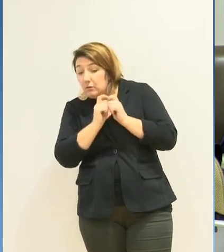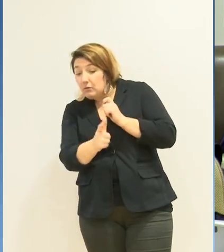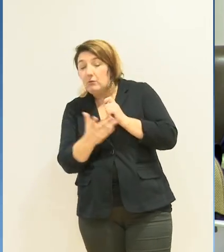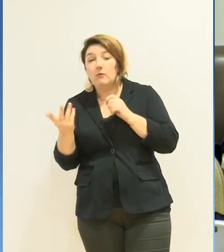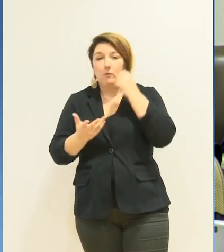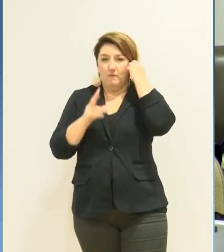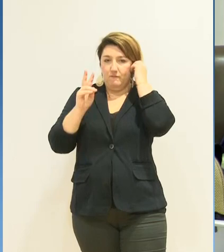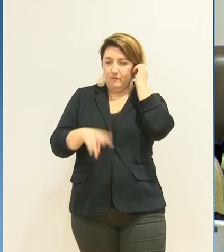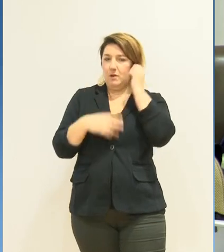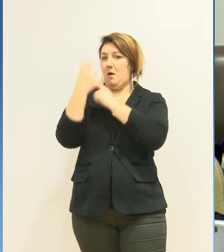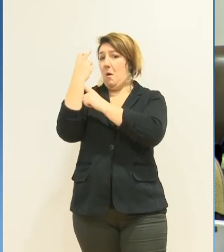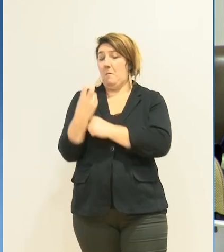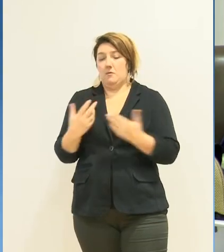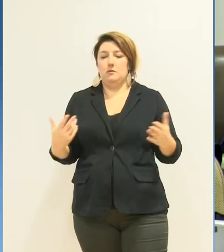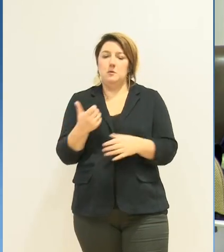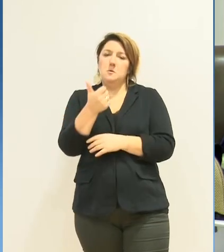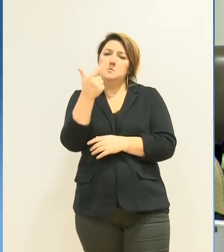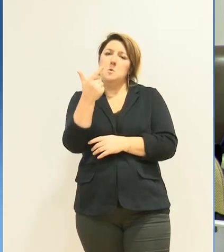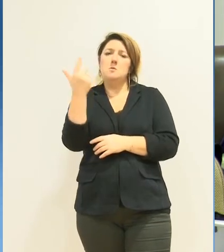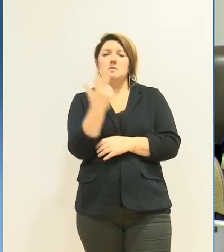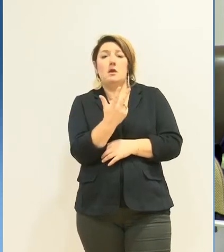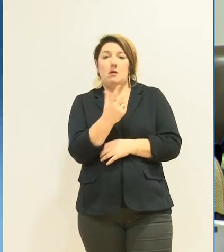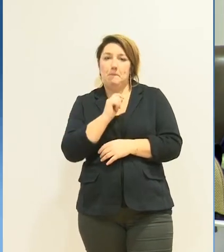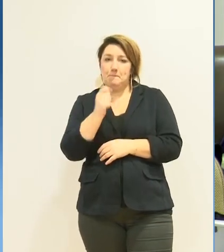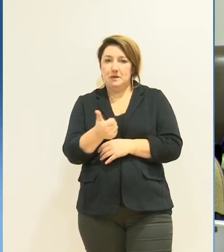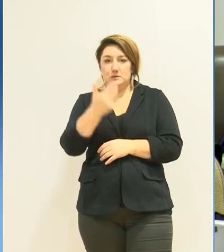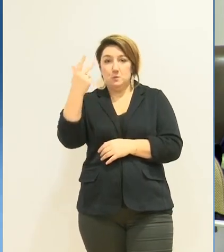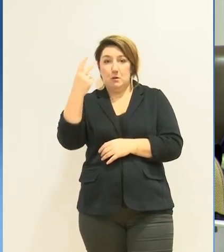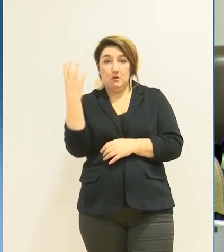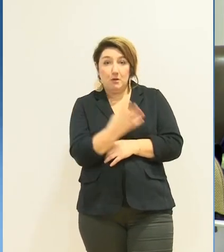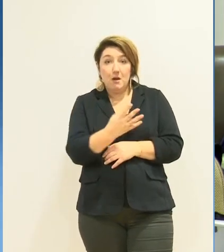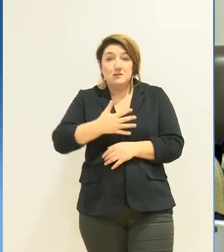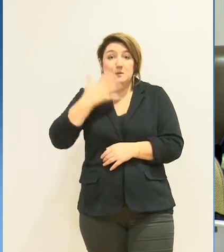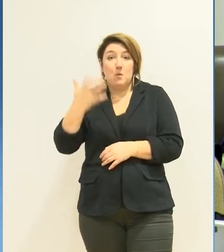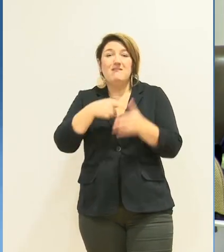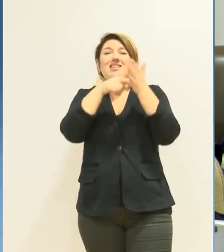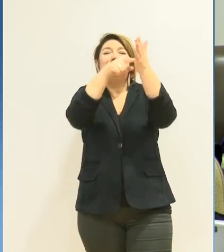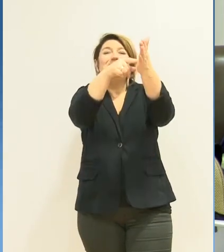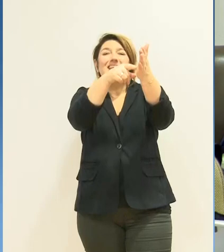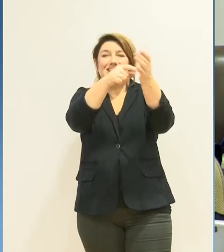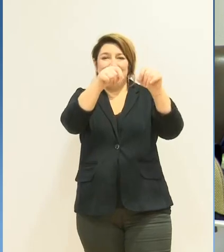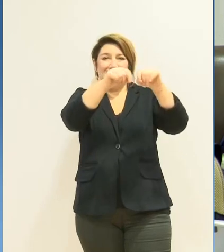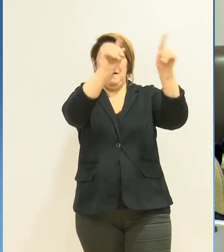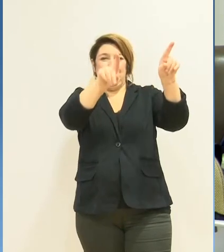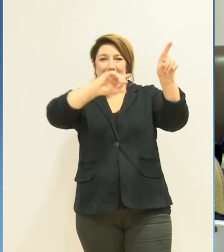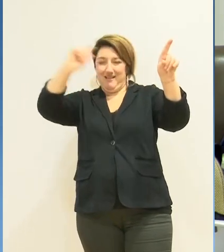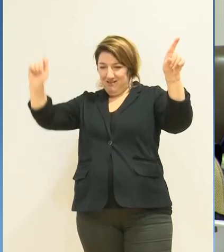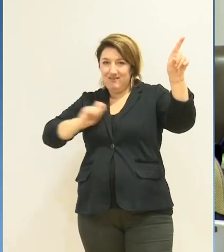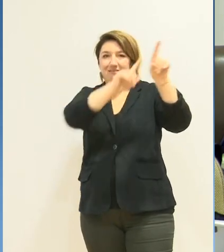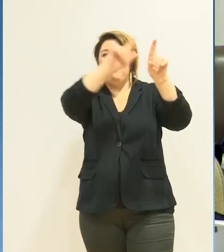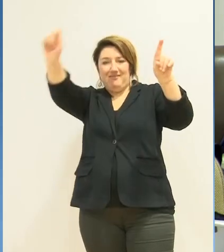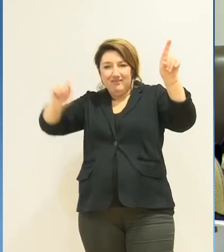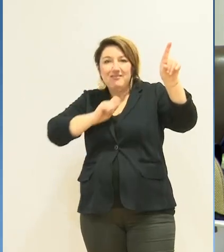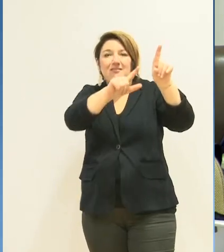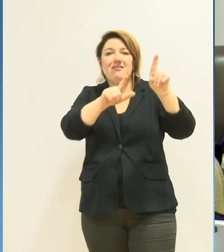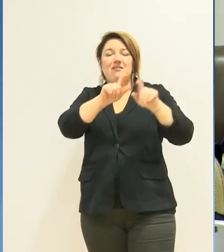emprunt aux deux tiers vauxrot trois quarts sert à rembourser le capital de la dette alors je vais pas rentrer dans les chiffres bien je les ai écrits